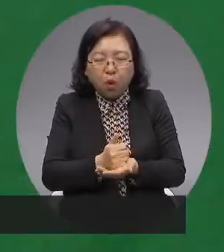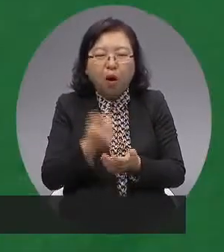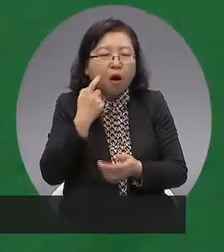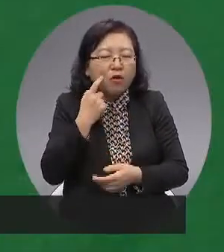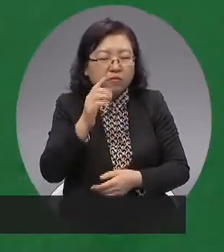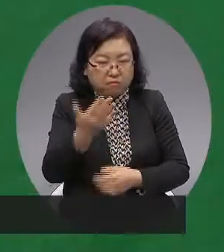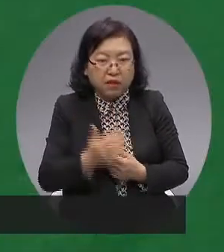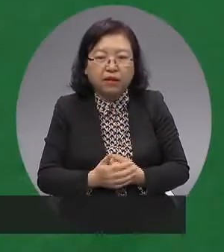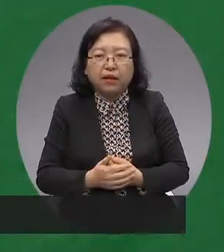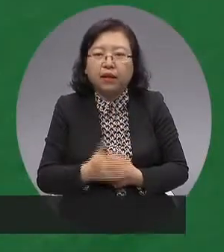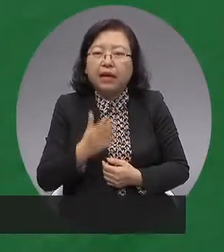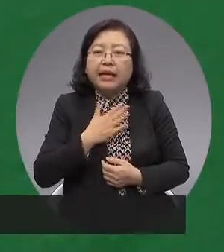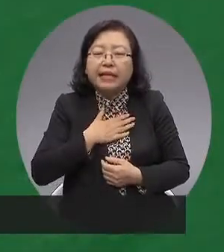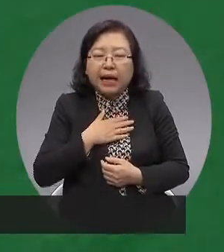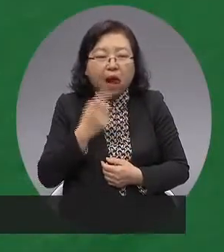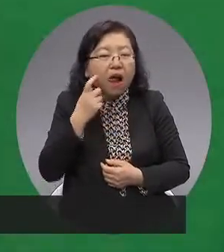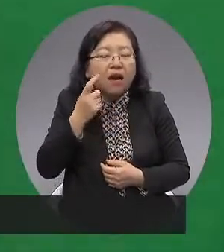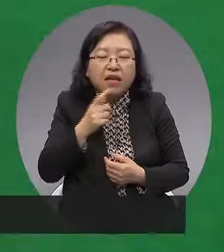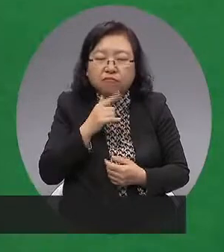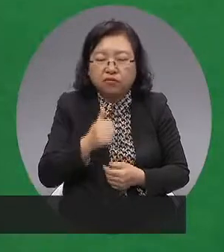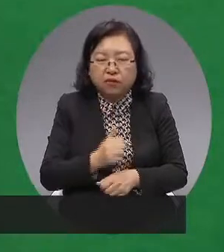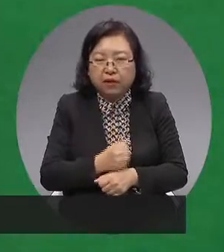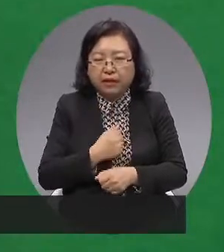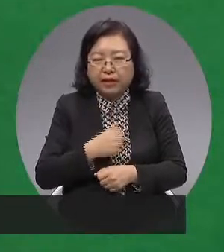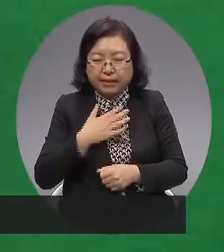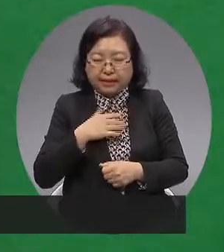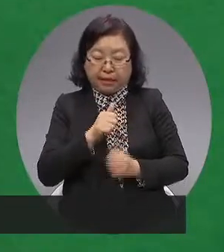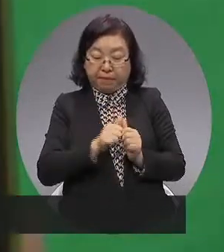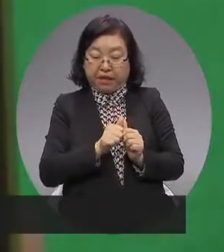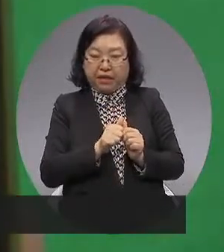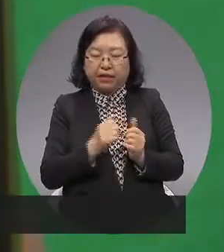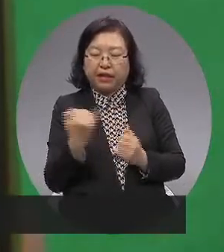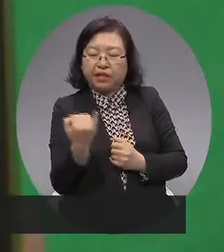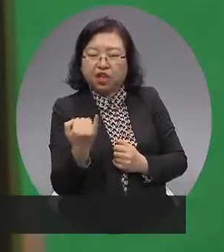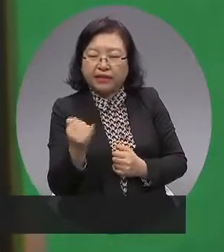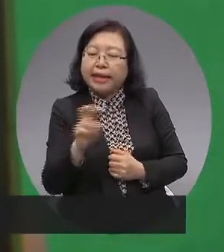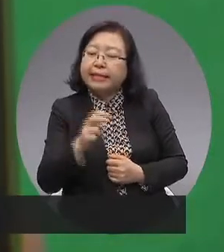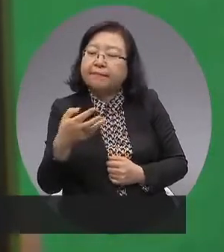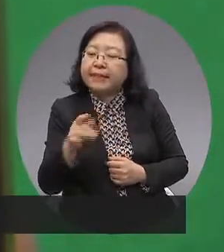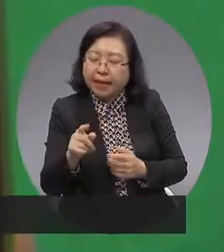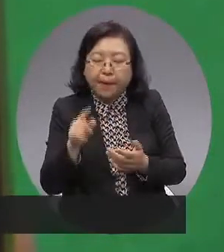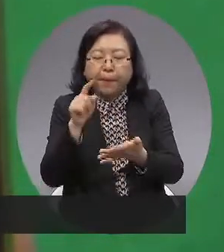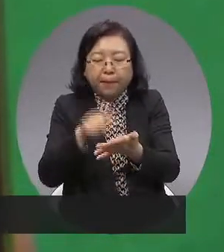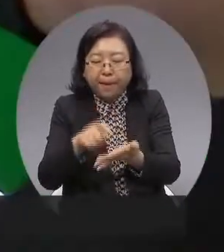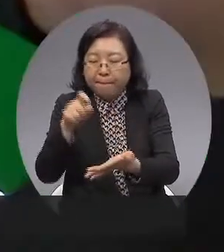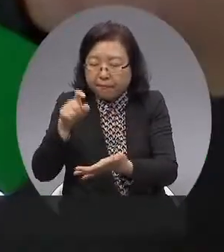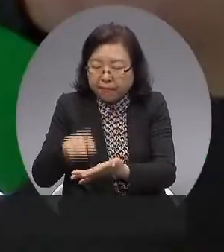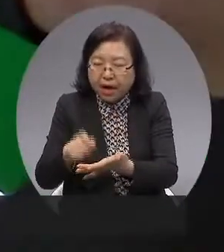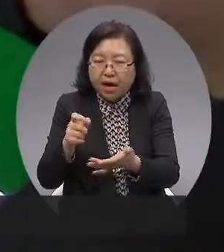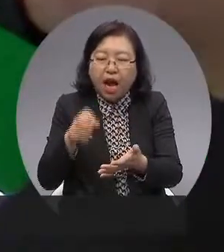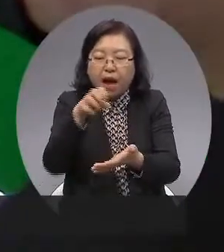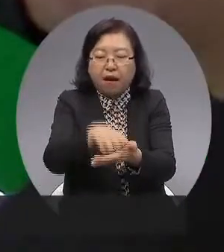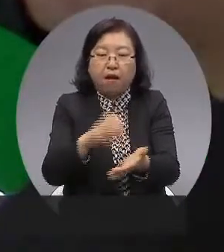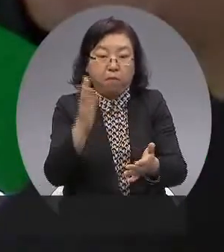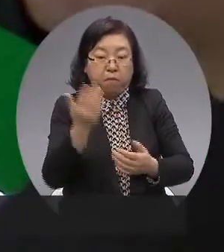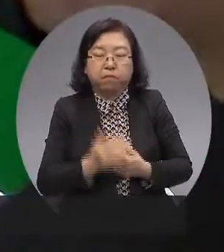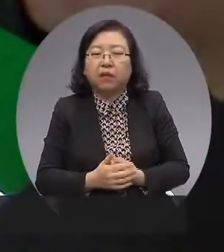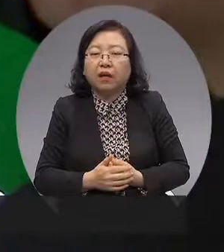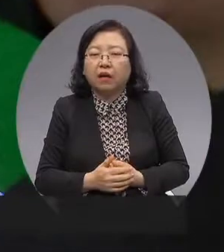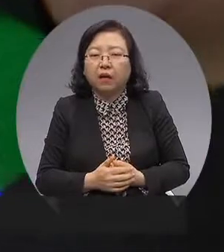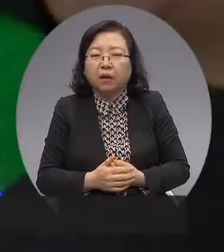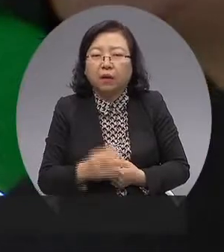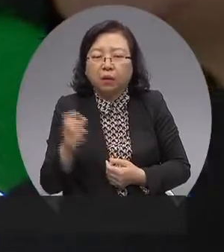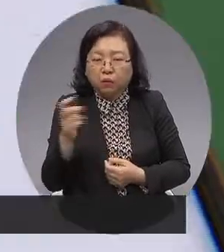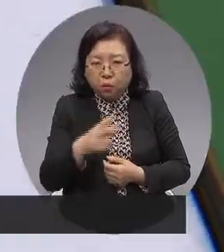가입해봤는데요. 30대 남성인 기자가 20살 여성으로 설정했는데도 그대로 이용할 수 있습니다. 또 상대와의